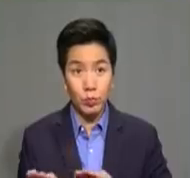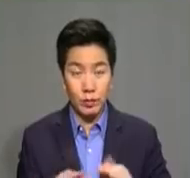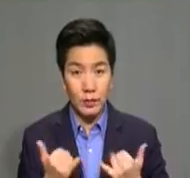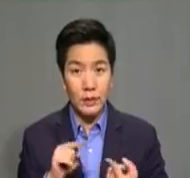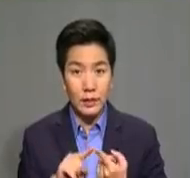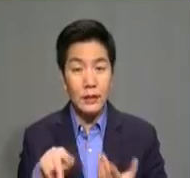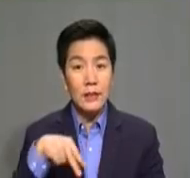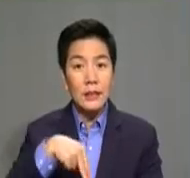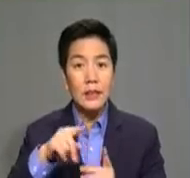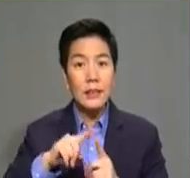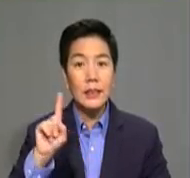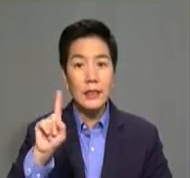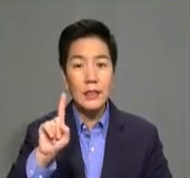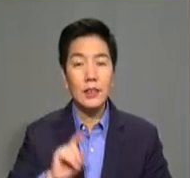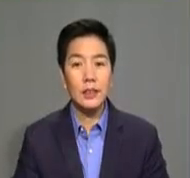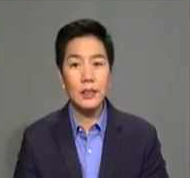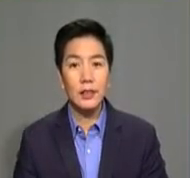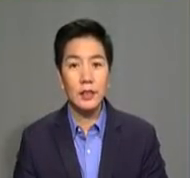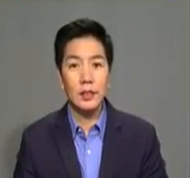อนนี้ยืนอยู่ตรงไหนครับเนี่ย